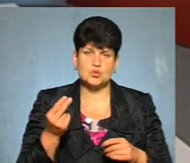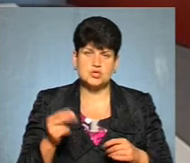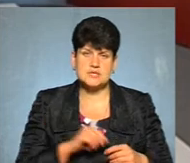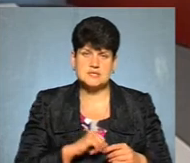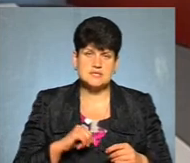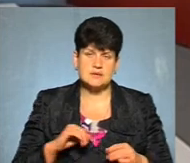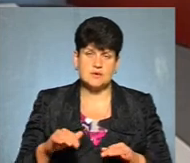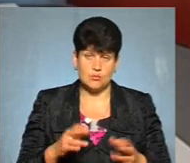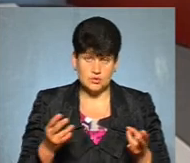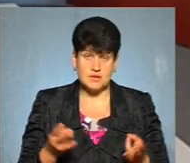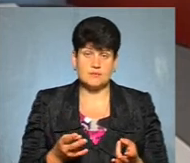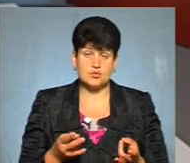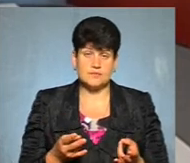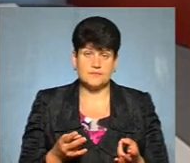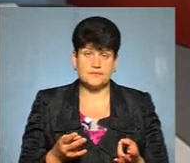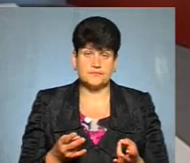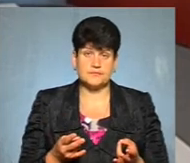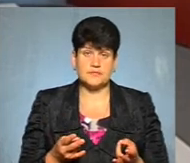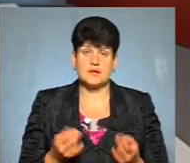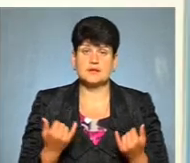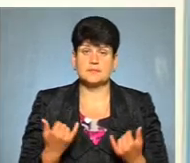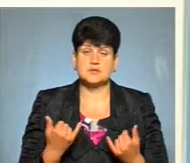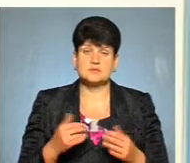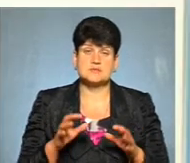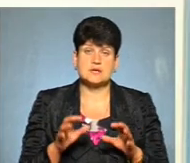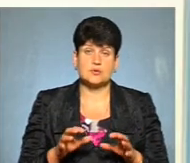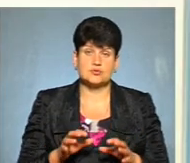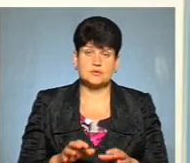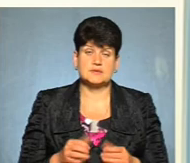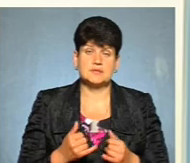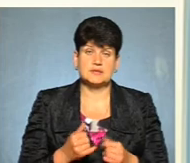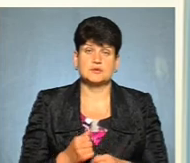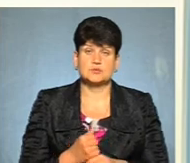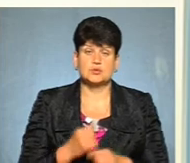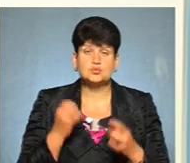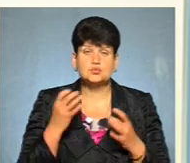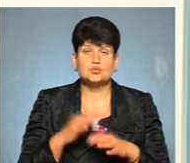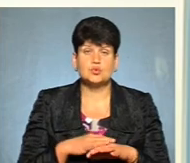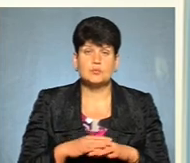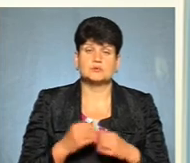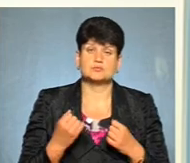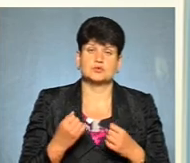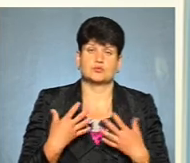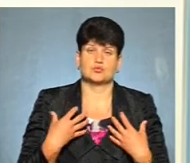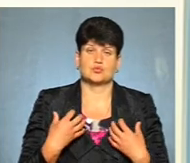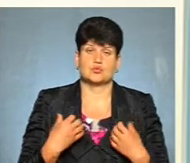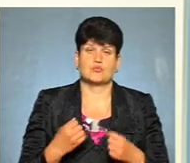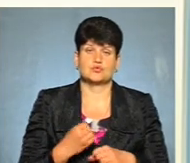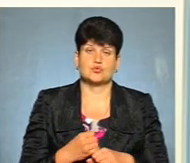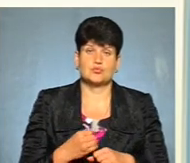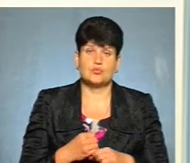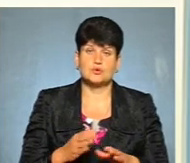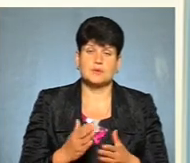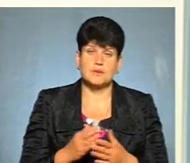Правда, що воно ж потрібно. І за теперішнім законодавством, для здійснення культурно-масової спортивно-здоровчої роботи, роботодавець має